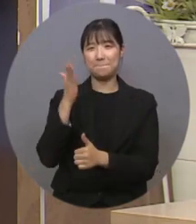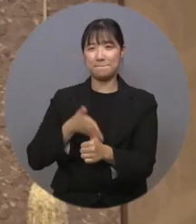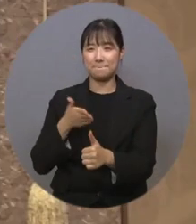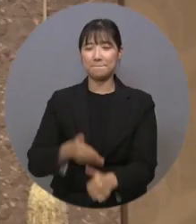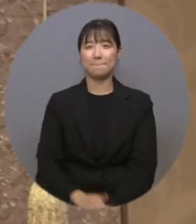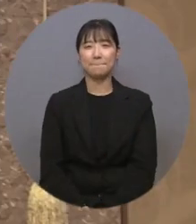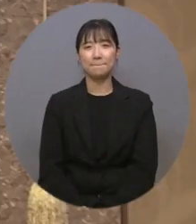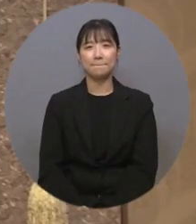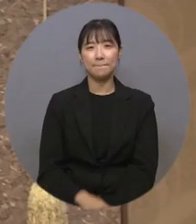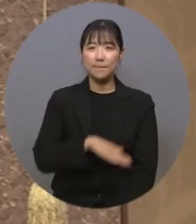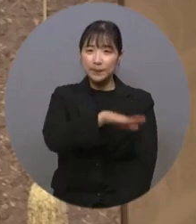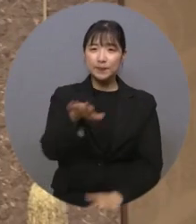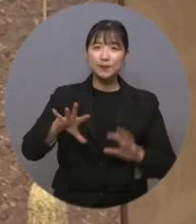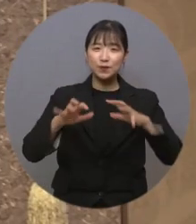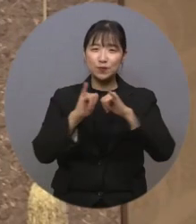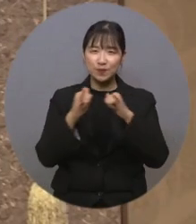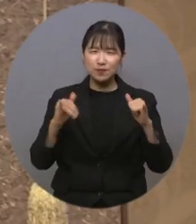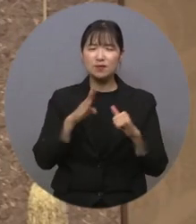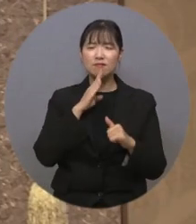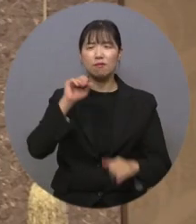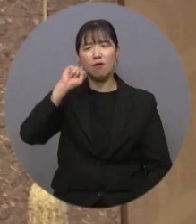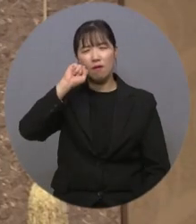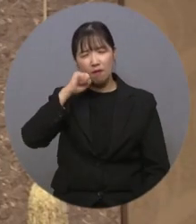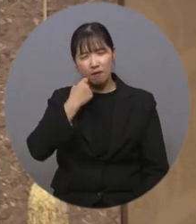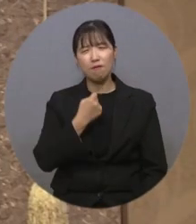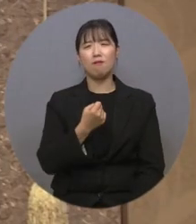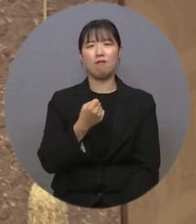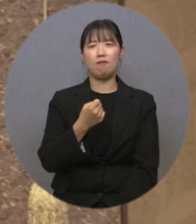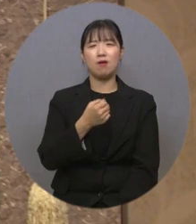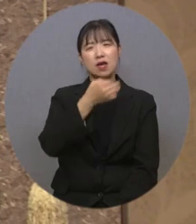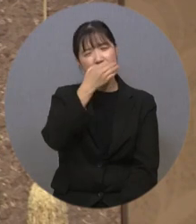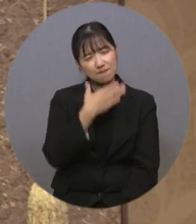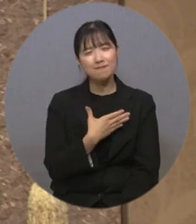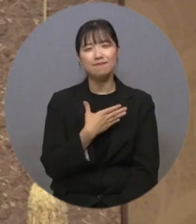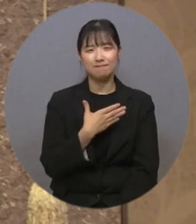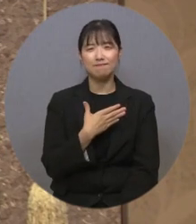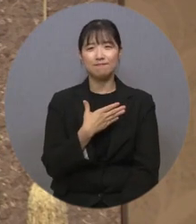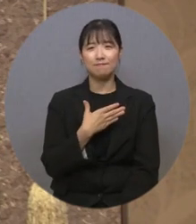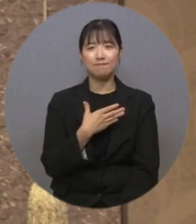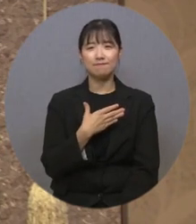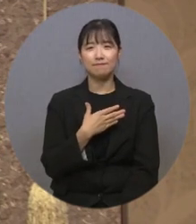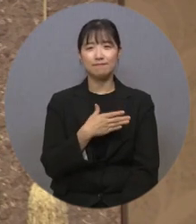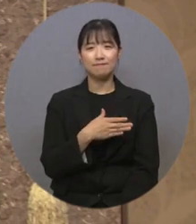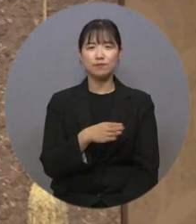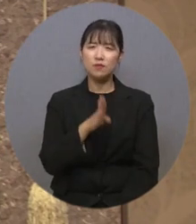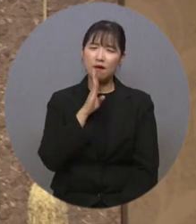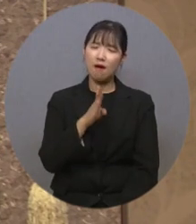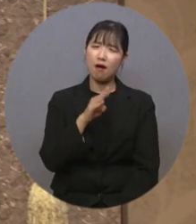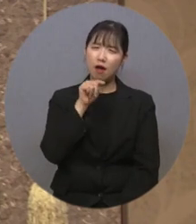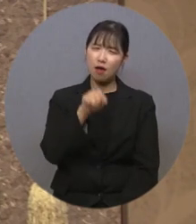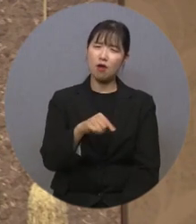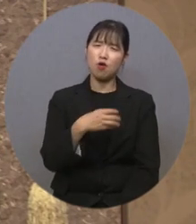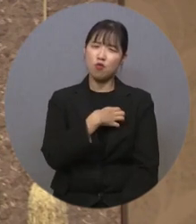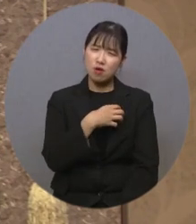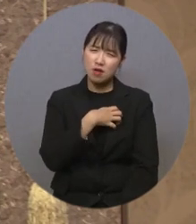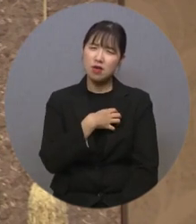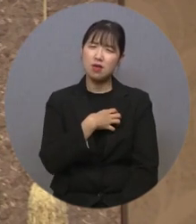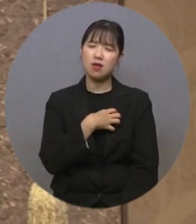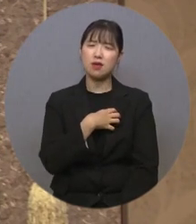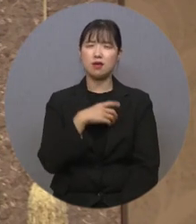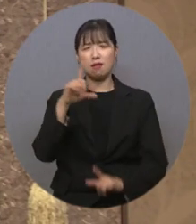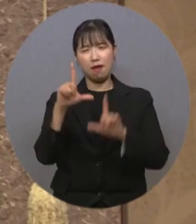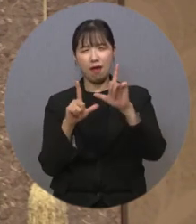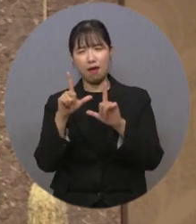네, 우리 국민들이 정말 어려워하고 힘들어하고 과연 이 코로나 위기를 이길